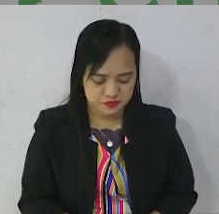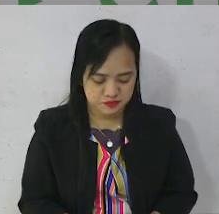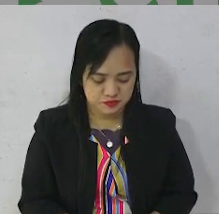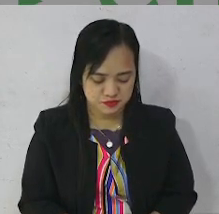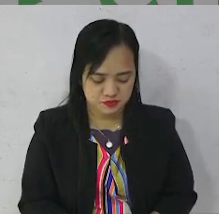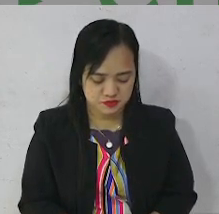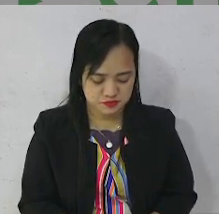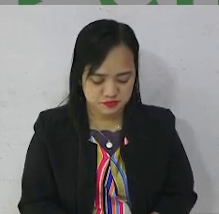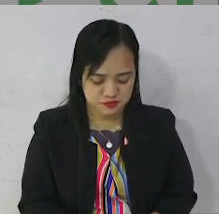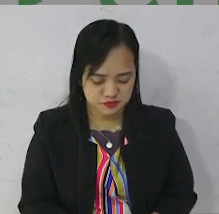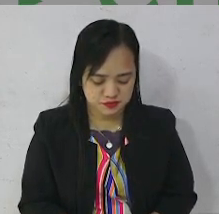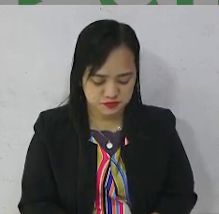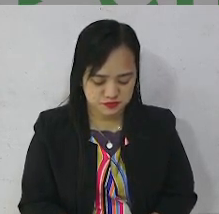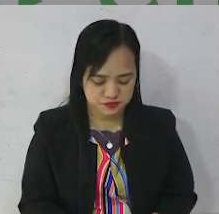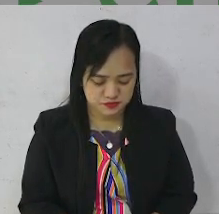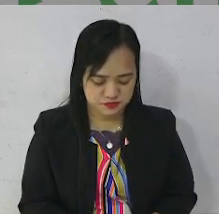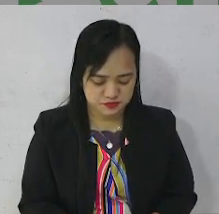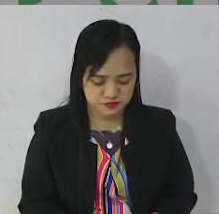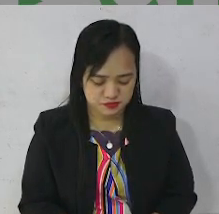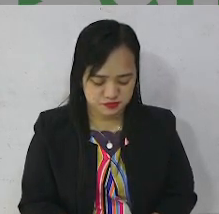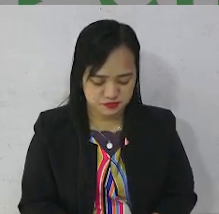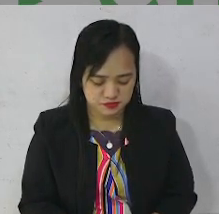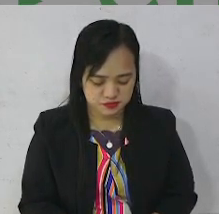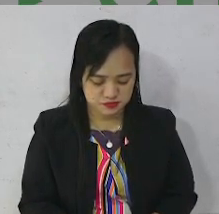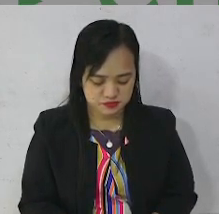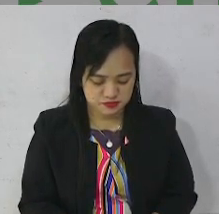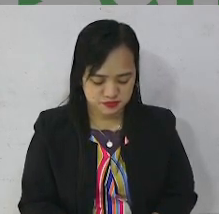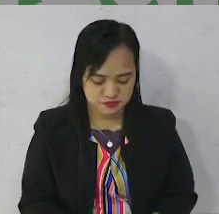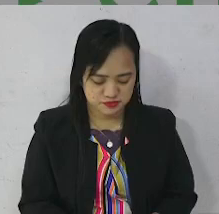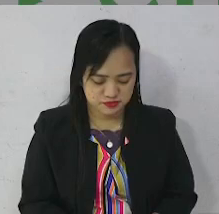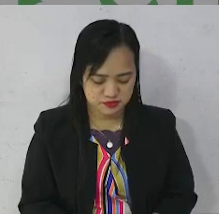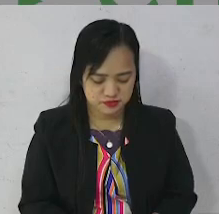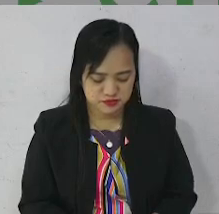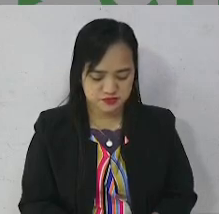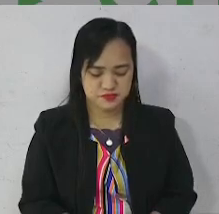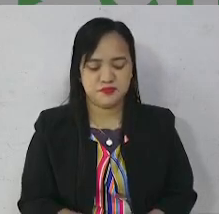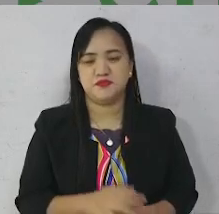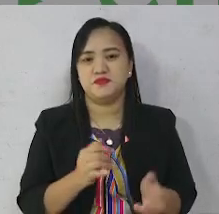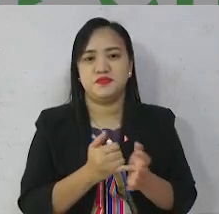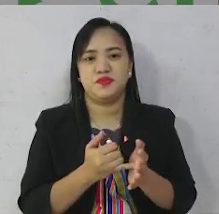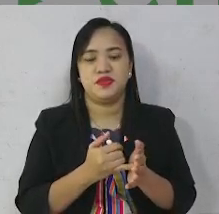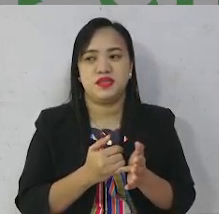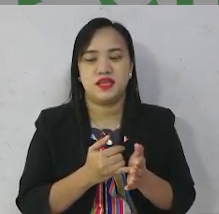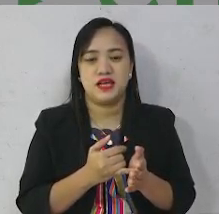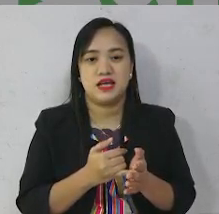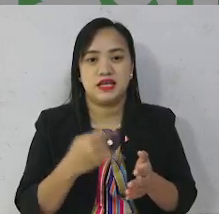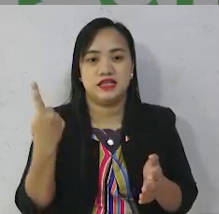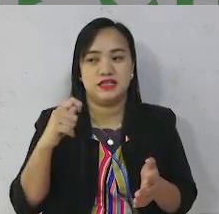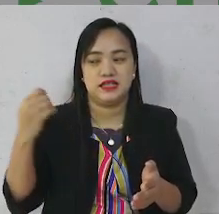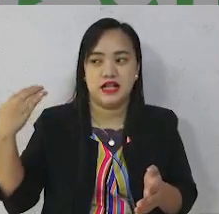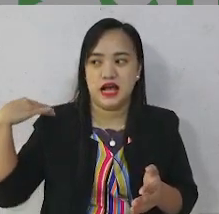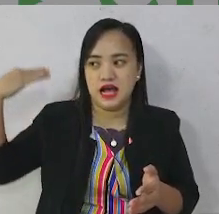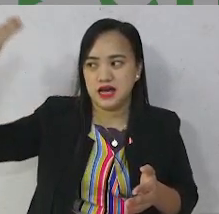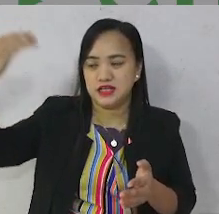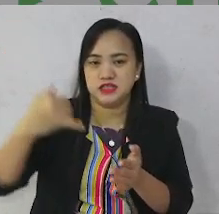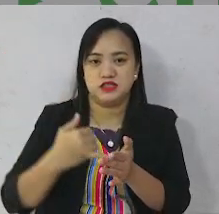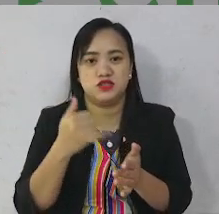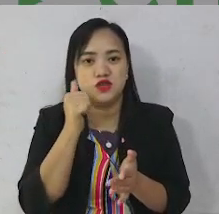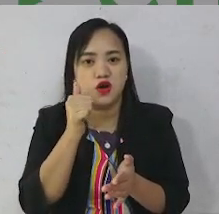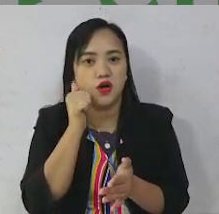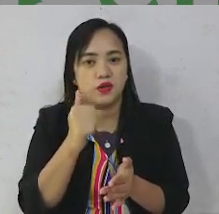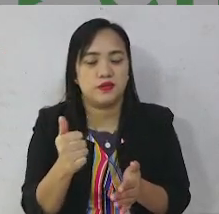nararapat na impormasyon sa kanila na again ang ah ang ang height ay naaayon po yan sa ano